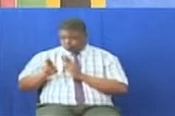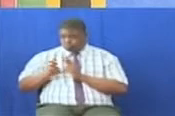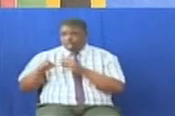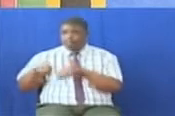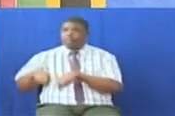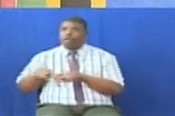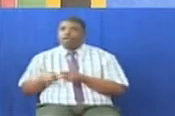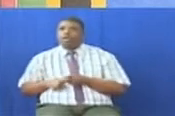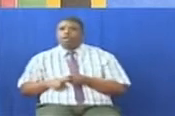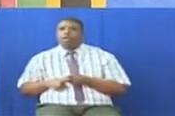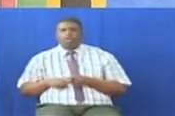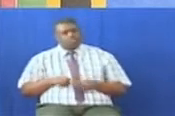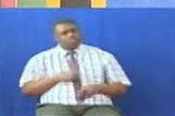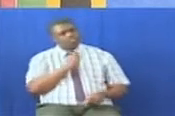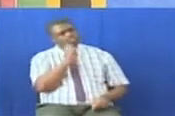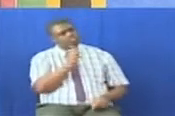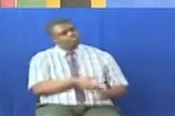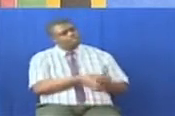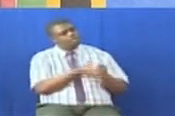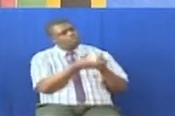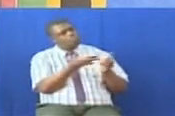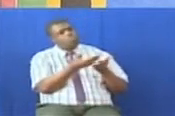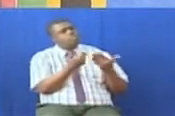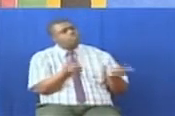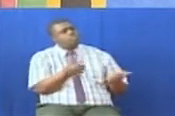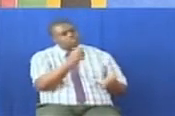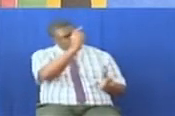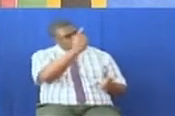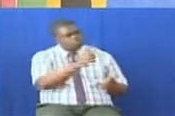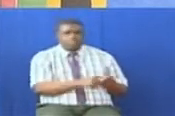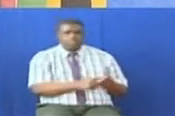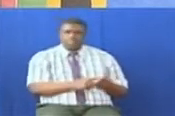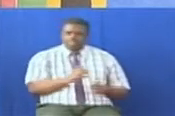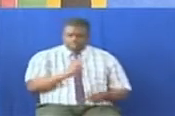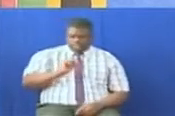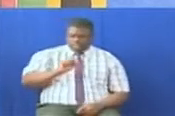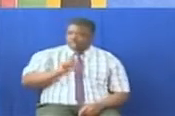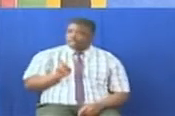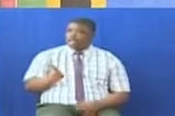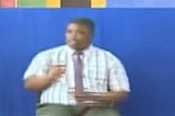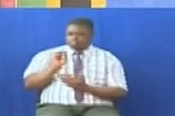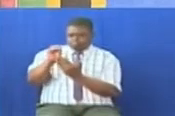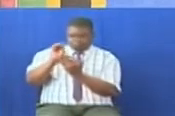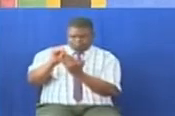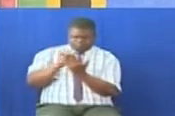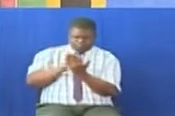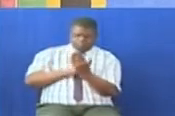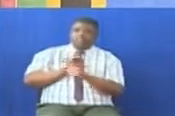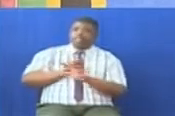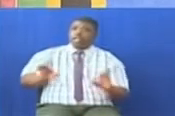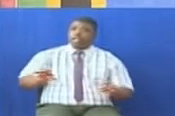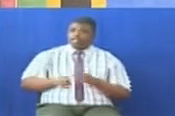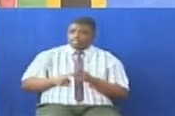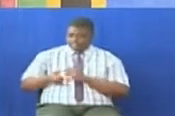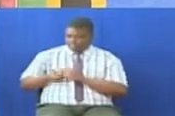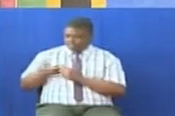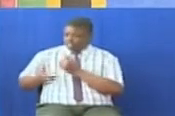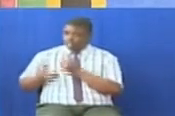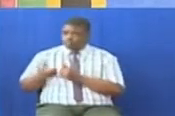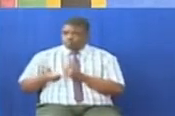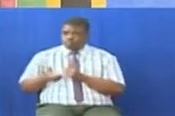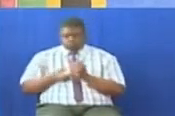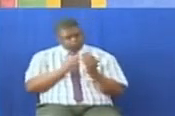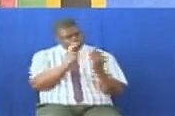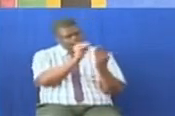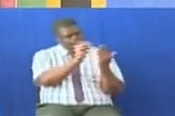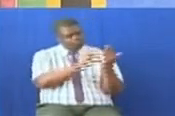nini kuna upungufu huu? Kuna mambo mengi ambayo CAG ameweza kuainisha na kuna changamoto nyingi ambazo CAG amejaribu kuzionyesha na kamati pia